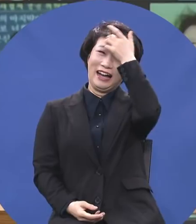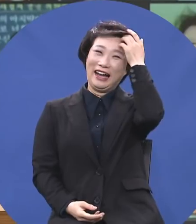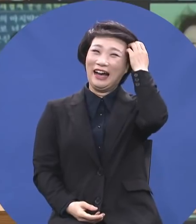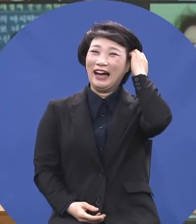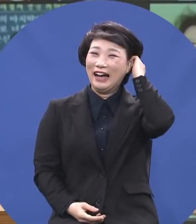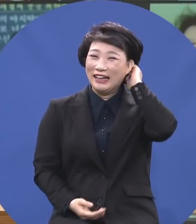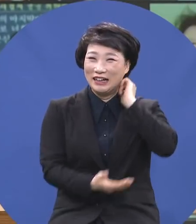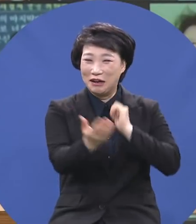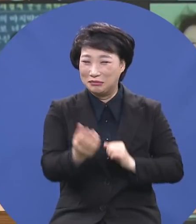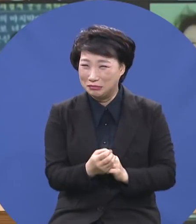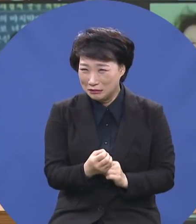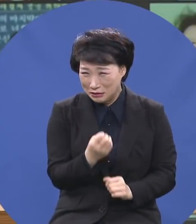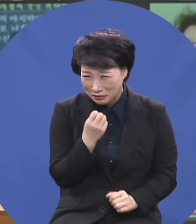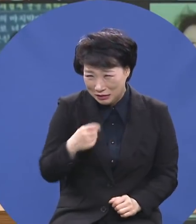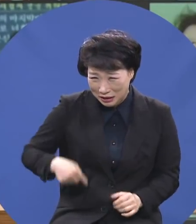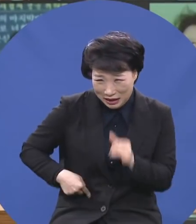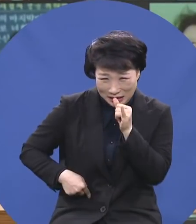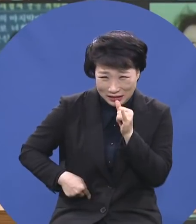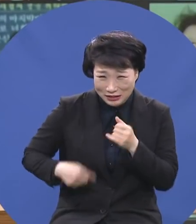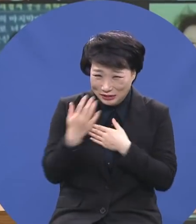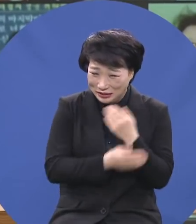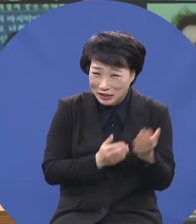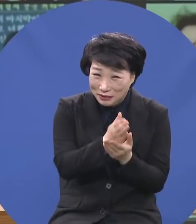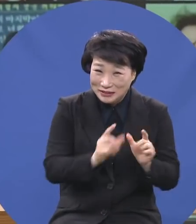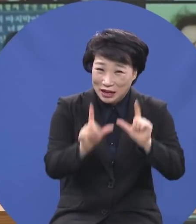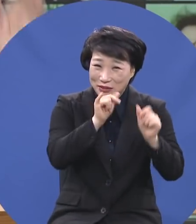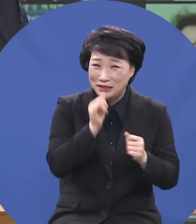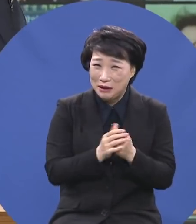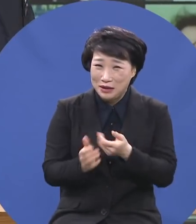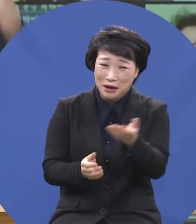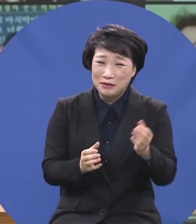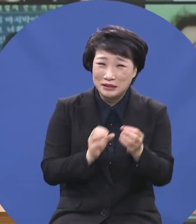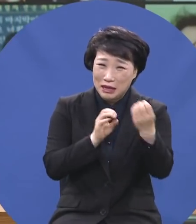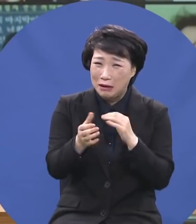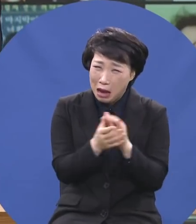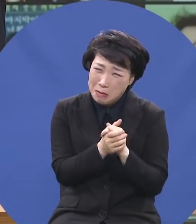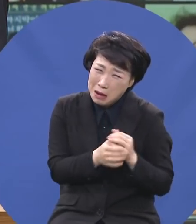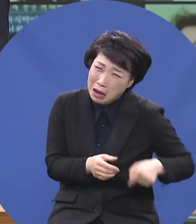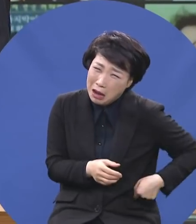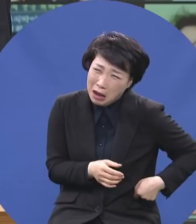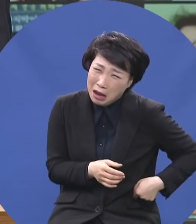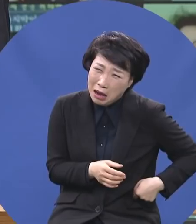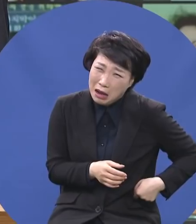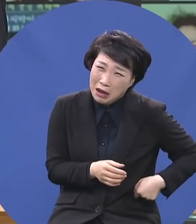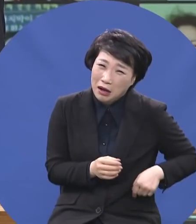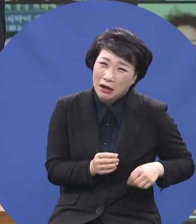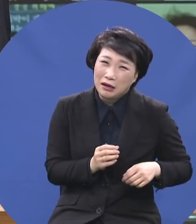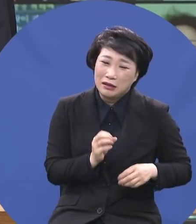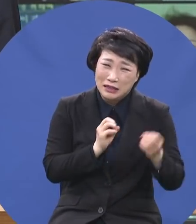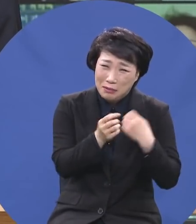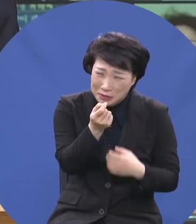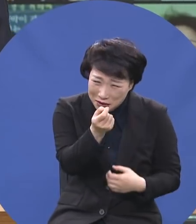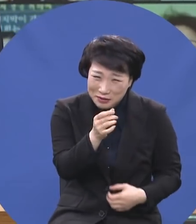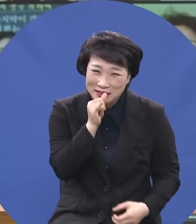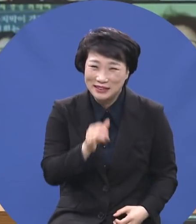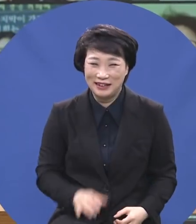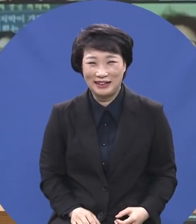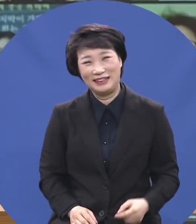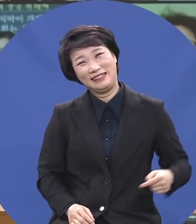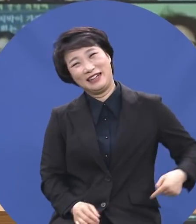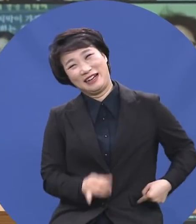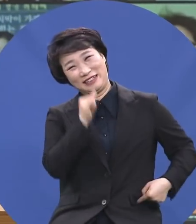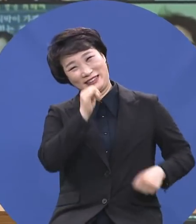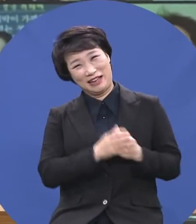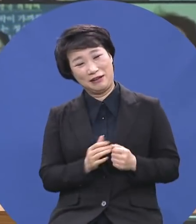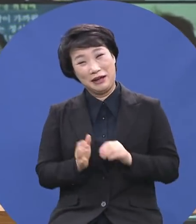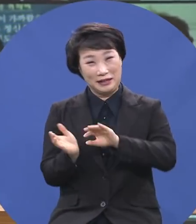야코가 죽어가지고 육으로 사니까 벌써 그러잖아. 이 양심이라는 거, 양심.